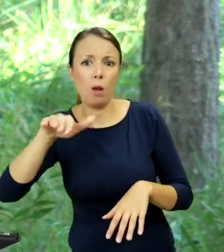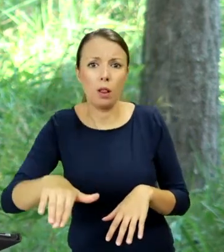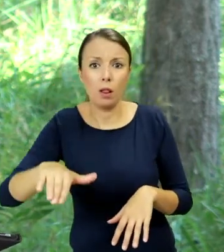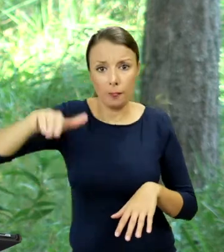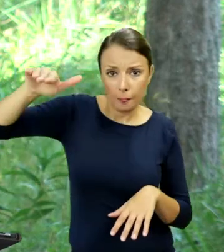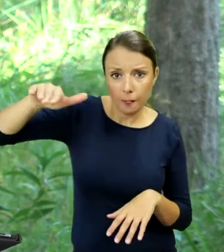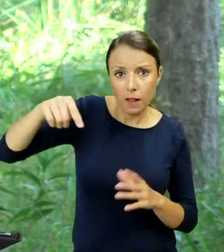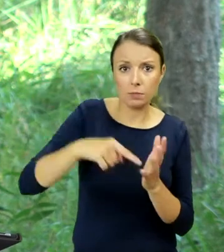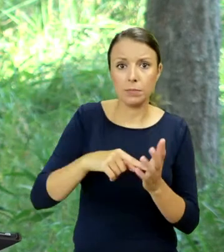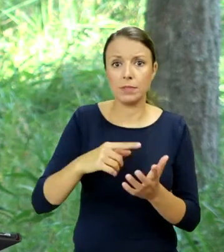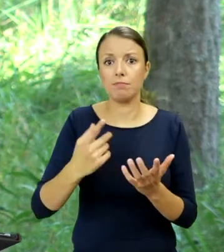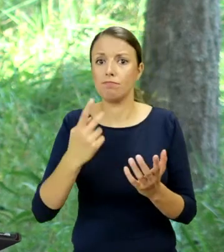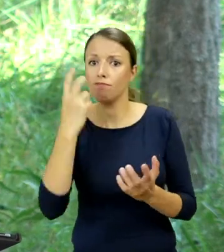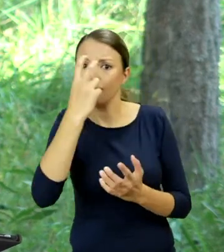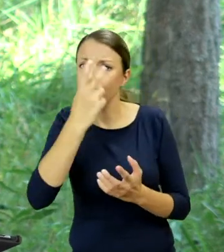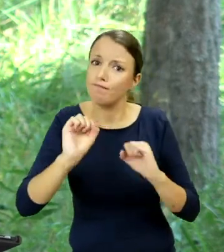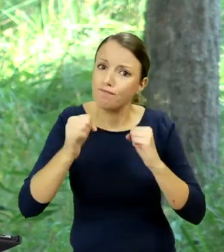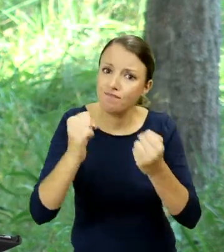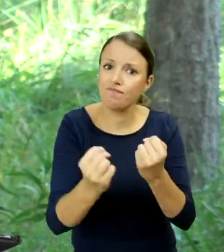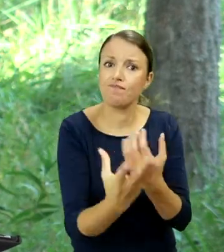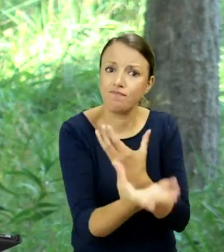zaangażowania, noszącego ślady